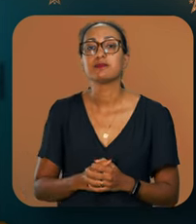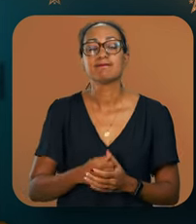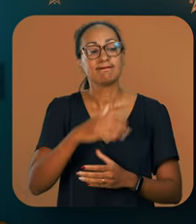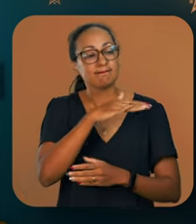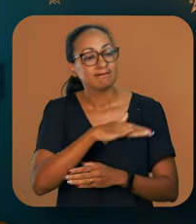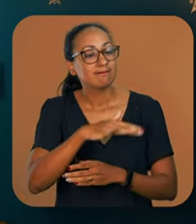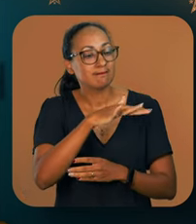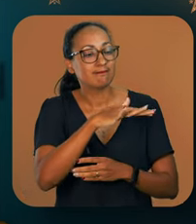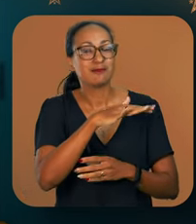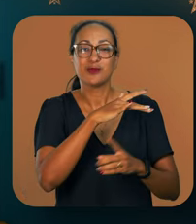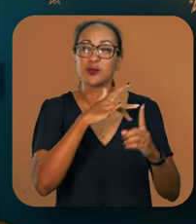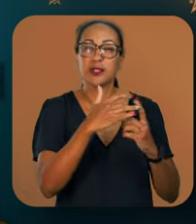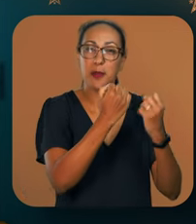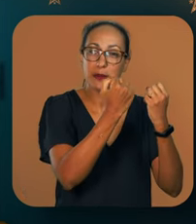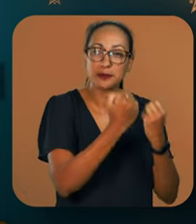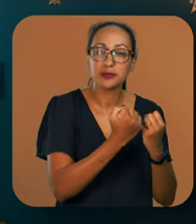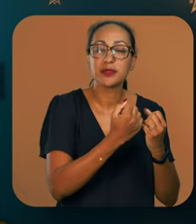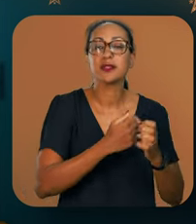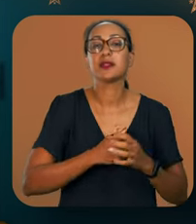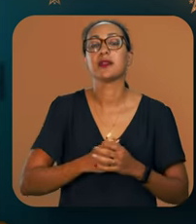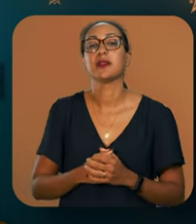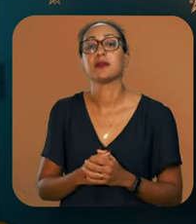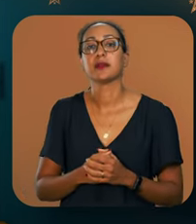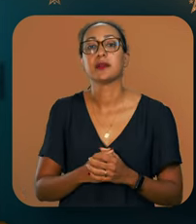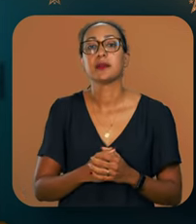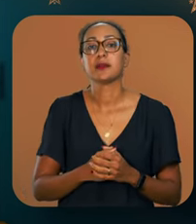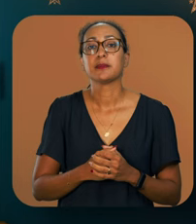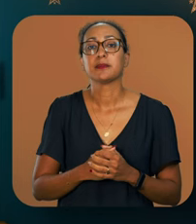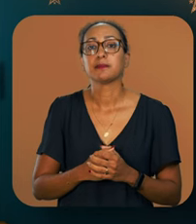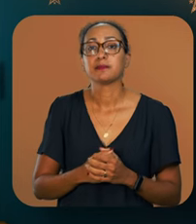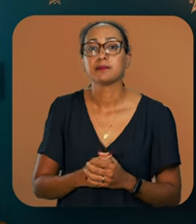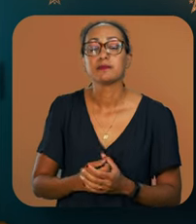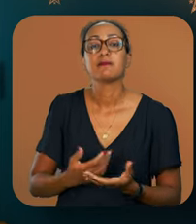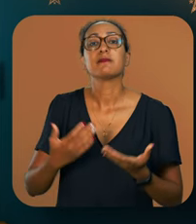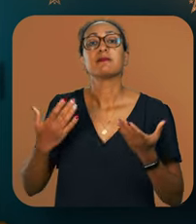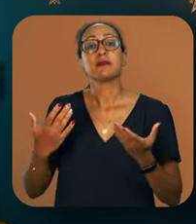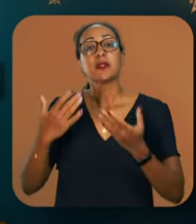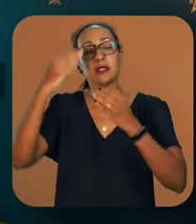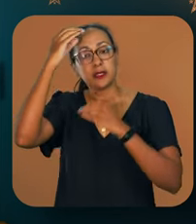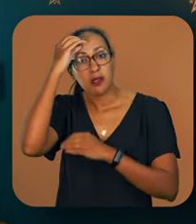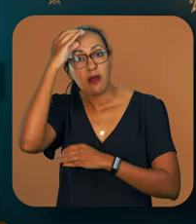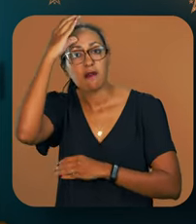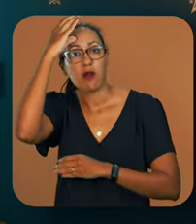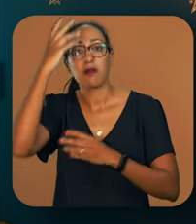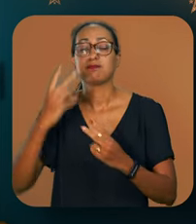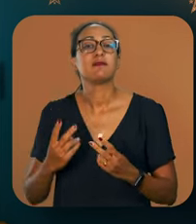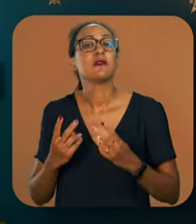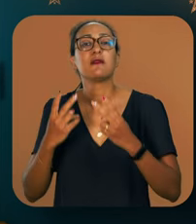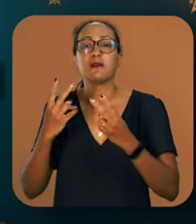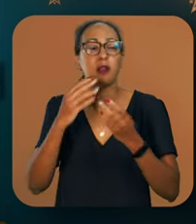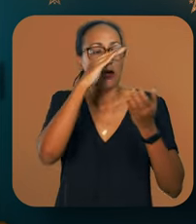piliers de notre société et votre dévouement pour transmettre le savoir et les valeurs